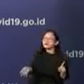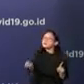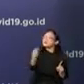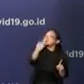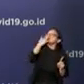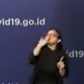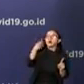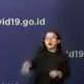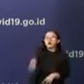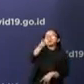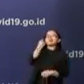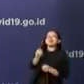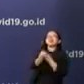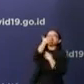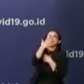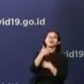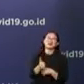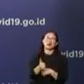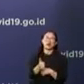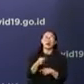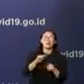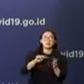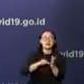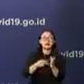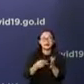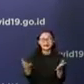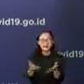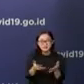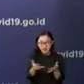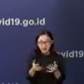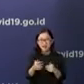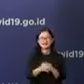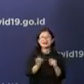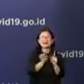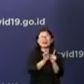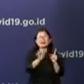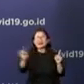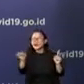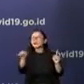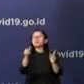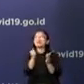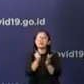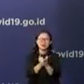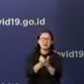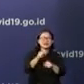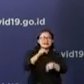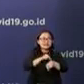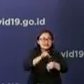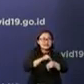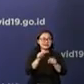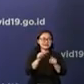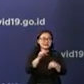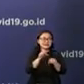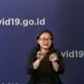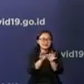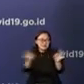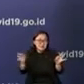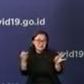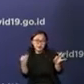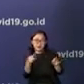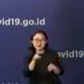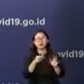karena itu penting sekali bagi kita untuk menjaga jarak paling tidak 1 meter dari orang yang